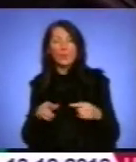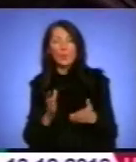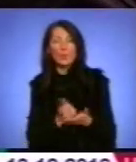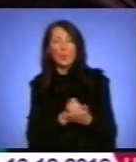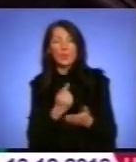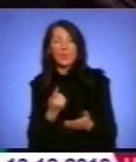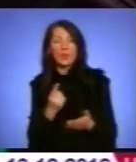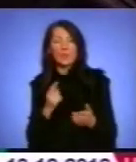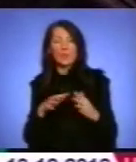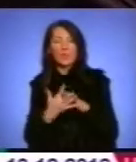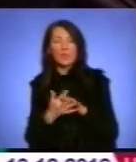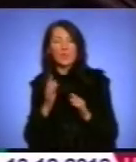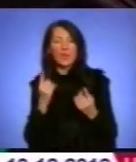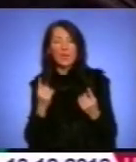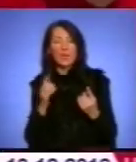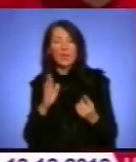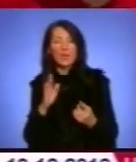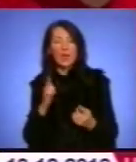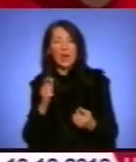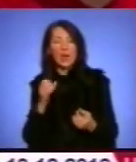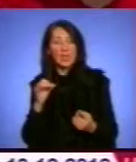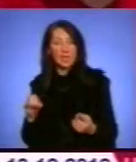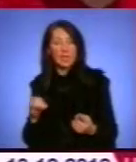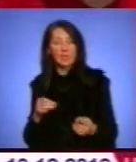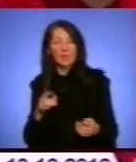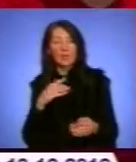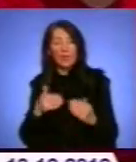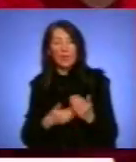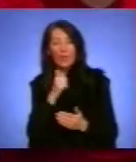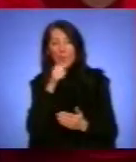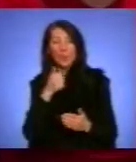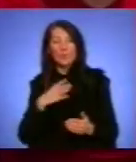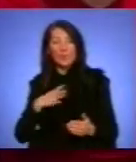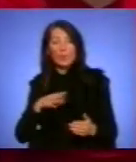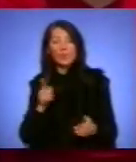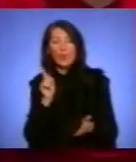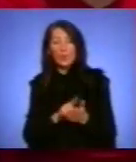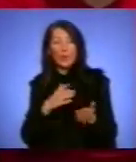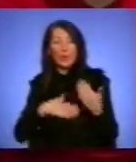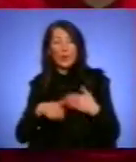у новому році Нива сподівається обов'язково порадувати своїх вболівальників перемогами.